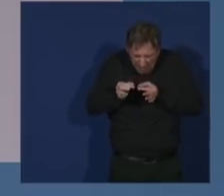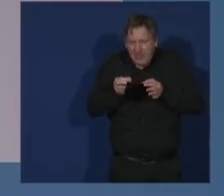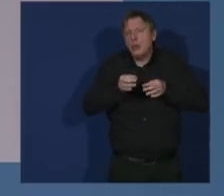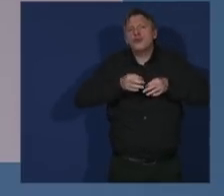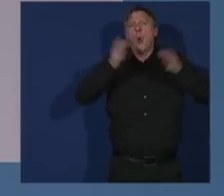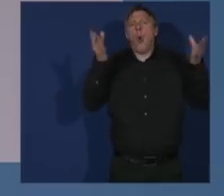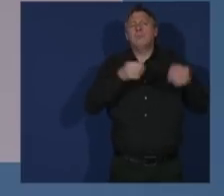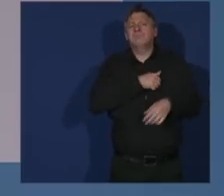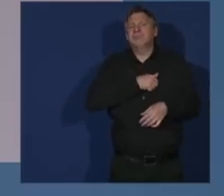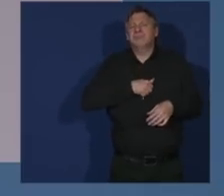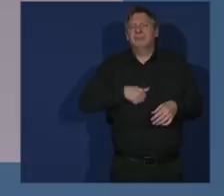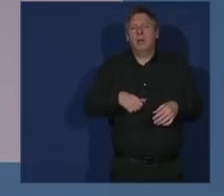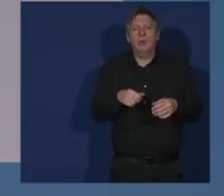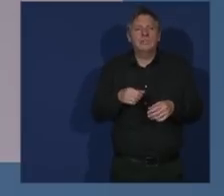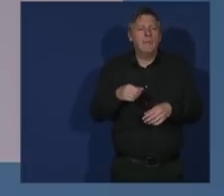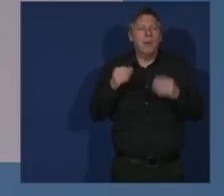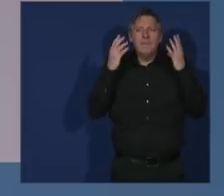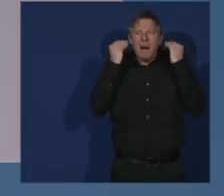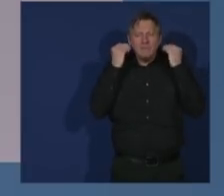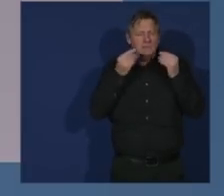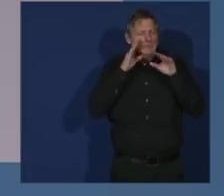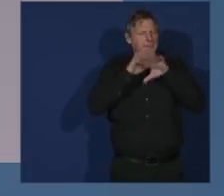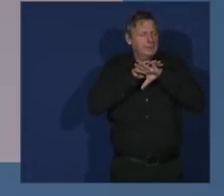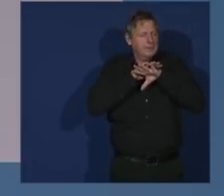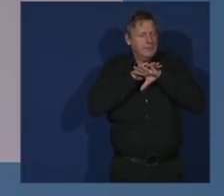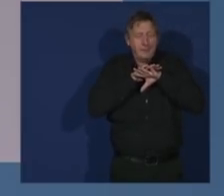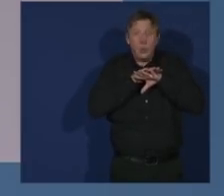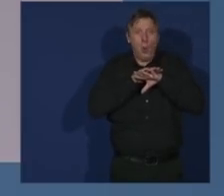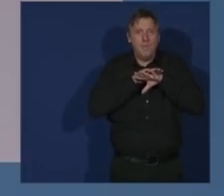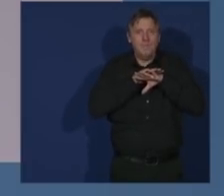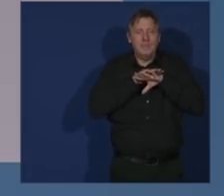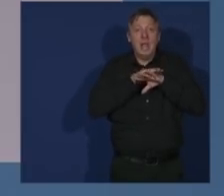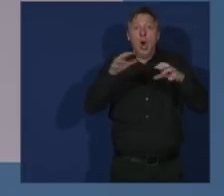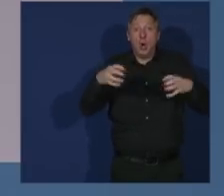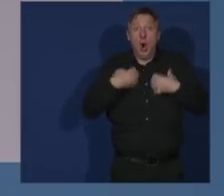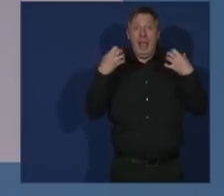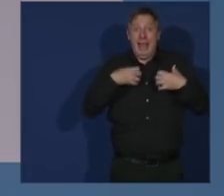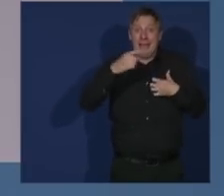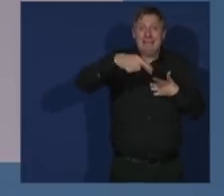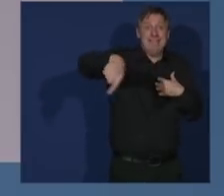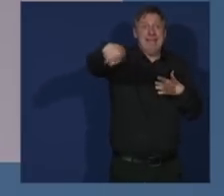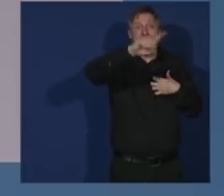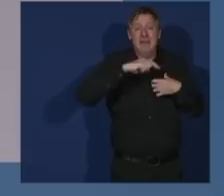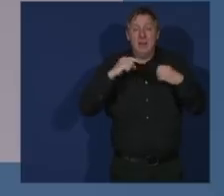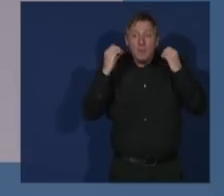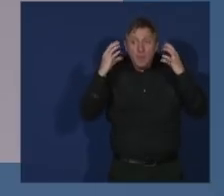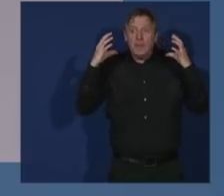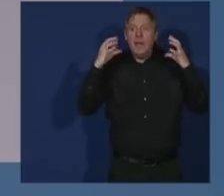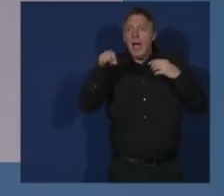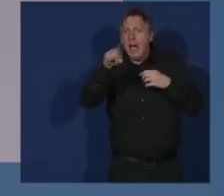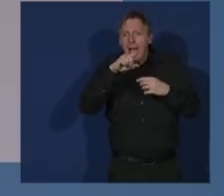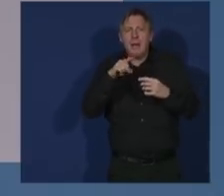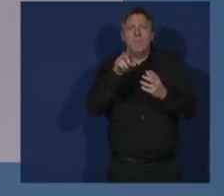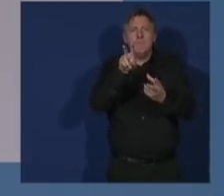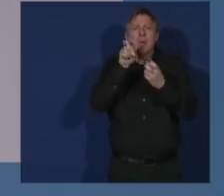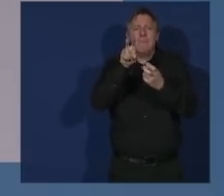mais nous ne devons rien lâcher pour faire en sorte que cette colère, nous la transformions en solution pour apporter